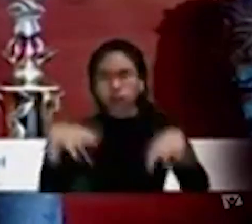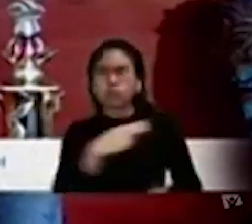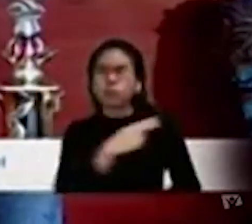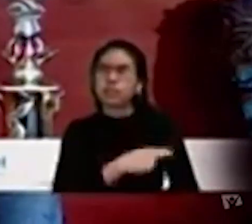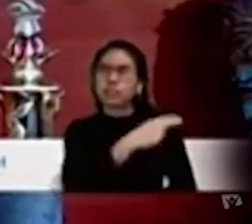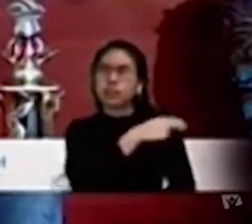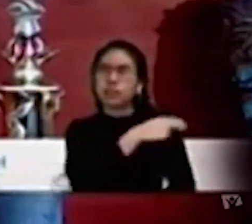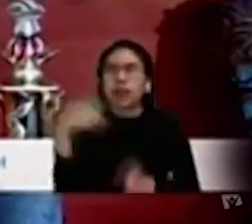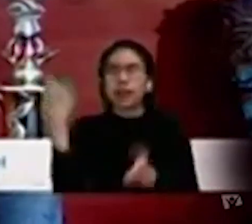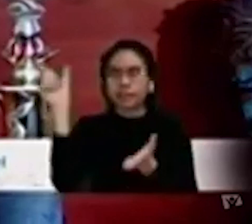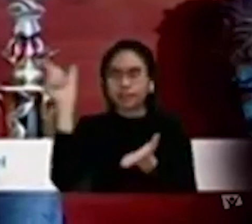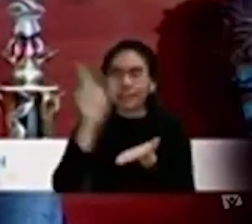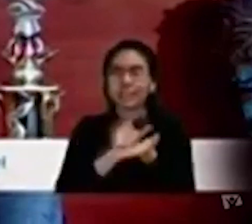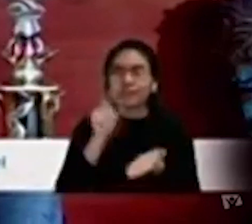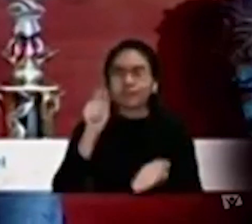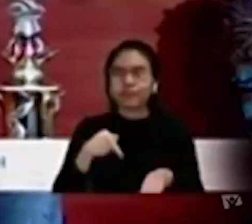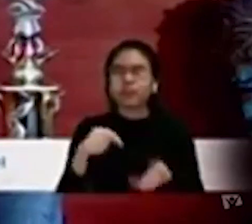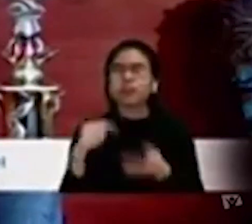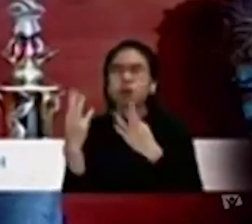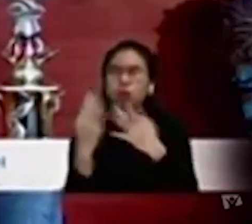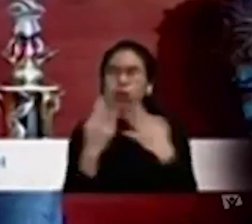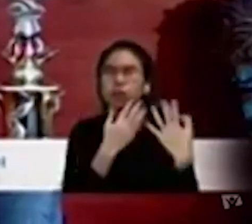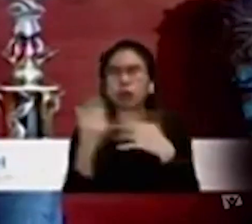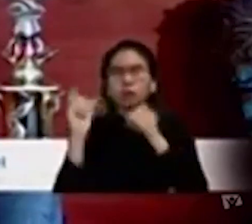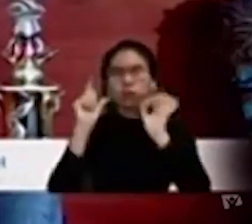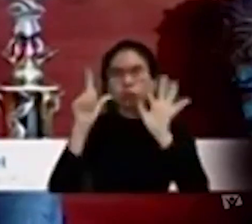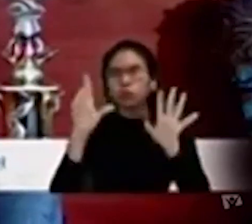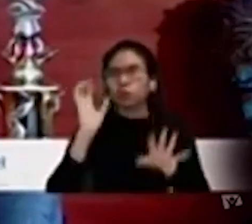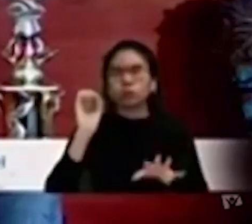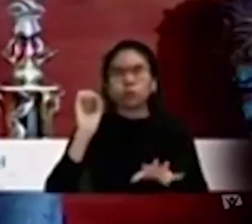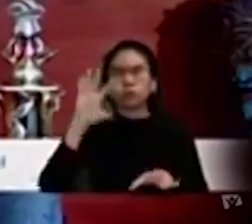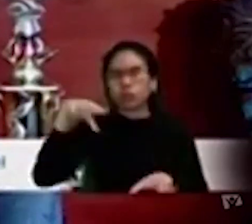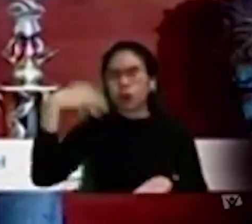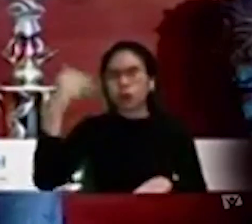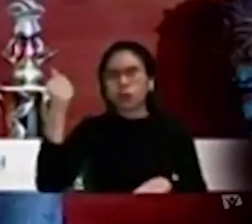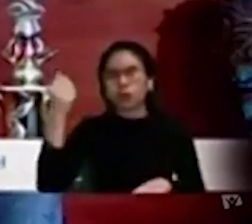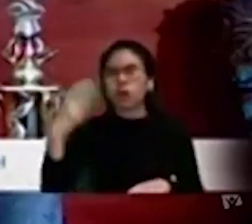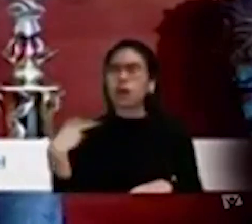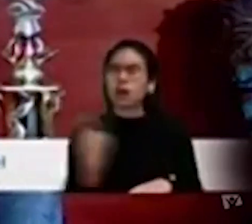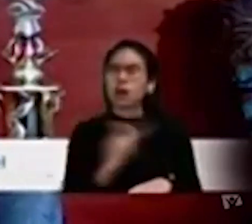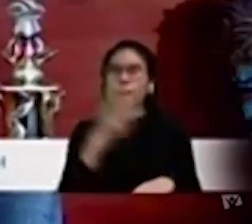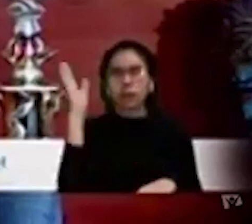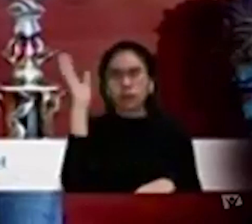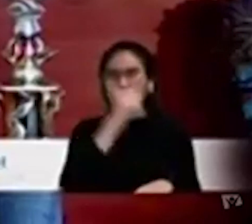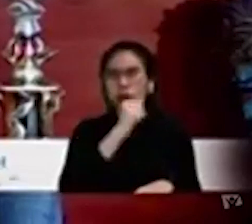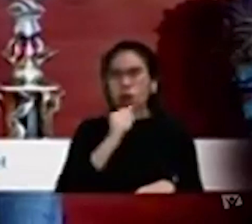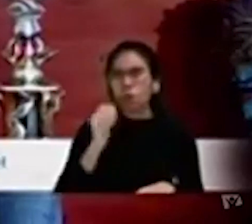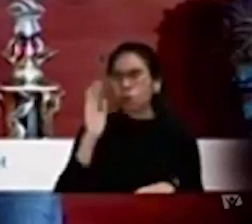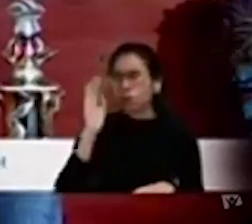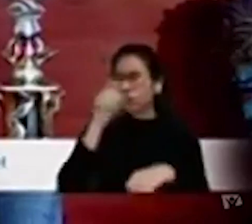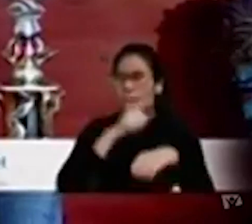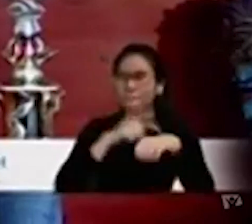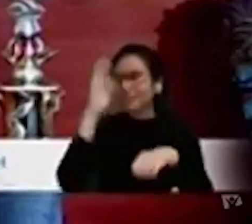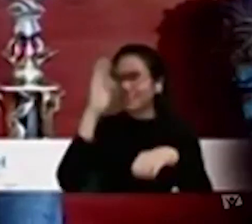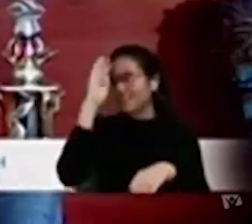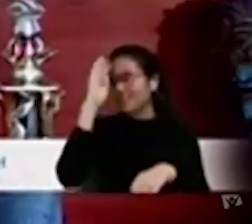ke-70, dan untuk seterusnya kami tahu makin banyak tantangan yang akan kami hadapi.